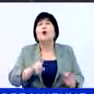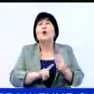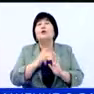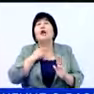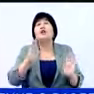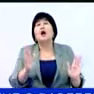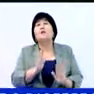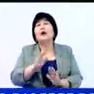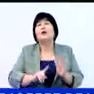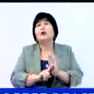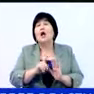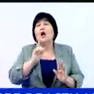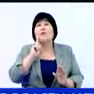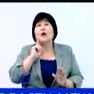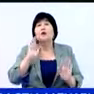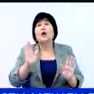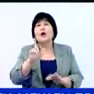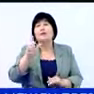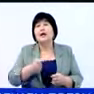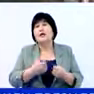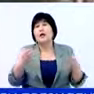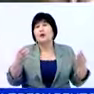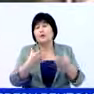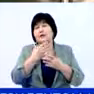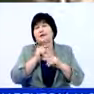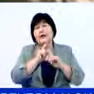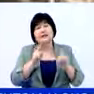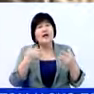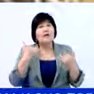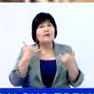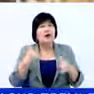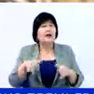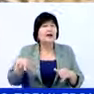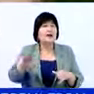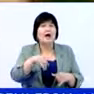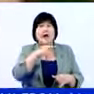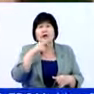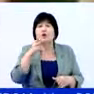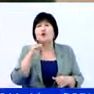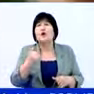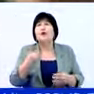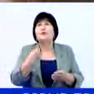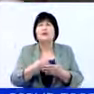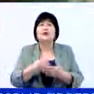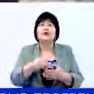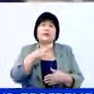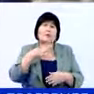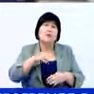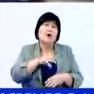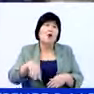вокальную карьеру. Молодой певец и яркая группа со своим стилем покоряют российский шоу-бизнес и многомиллионную